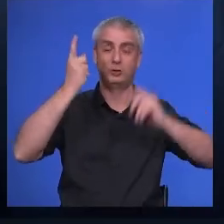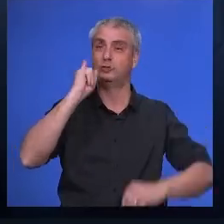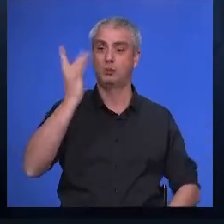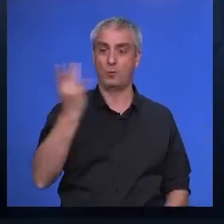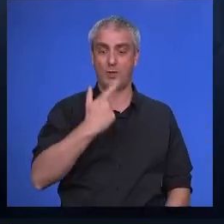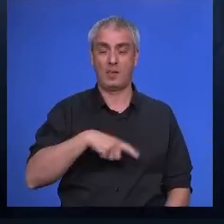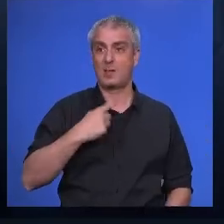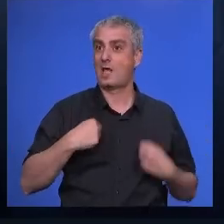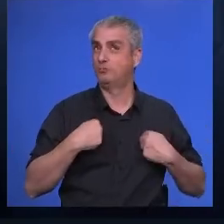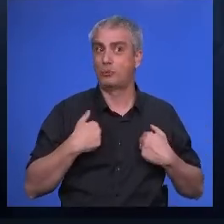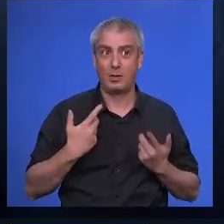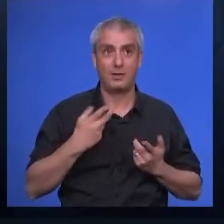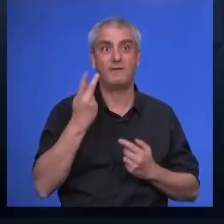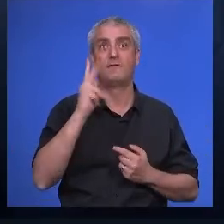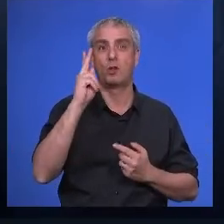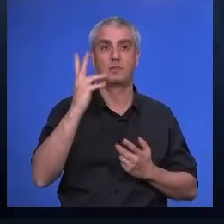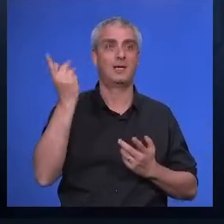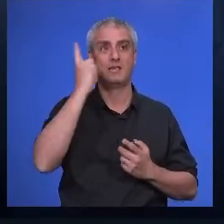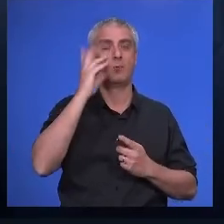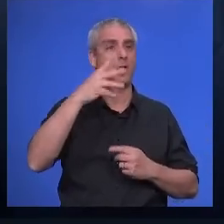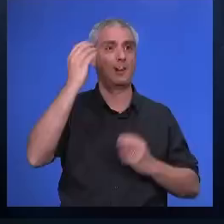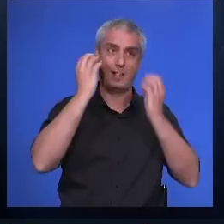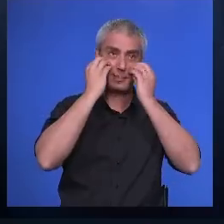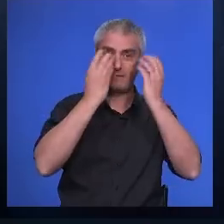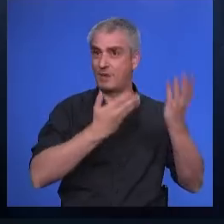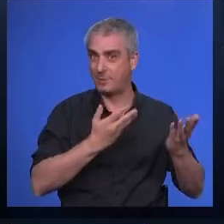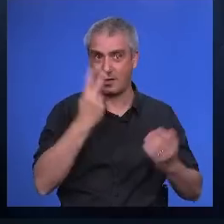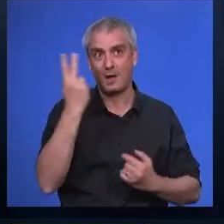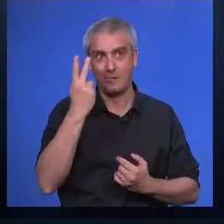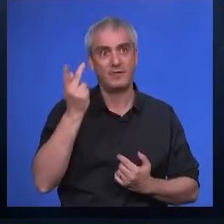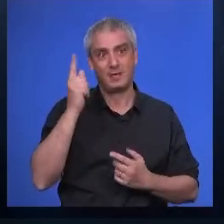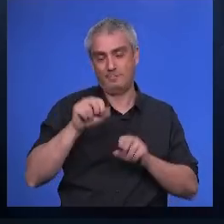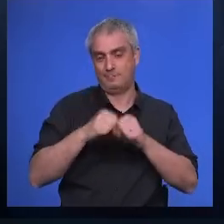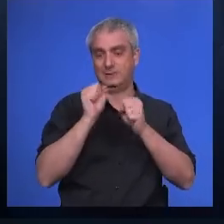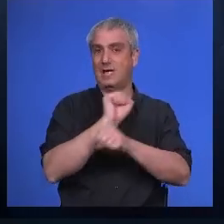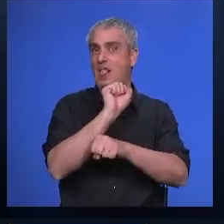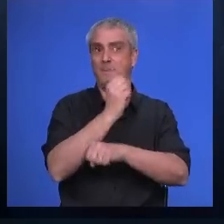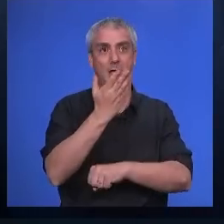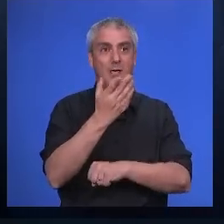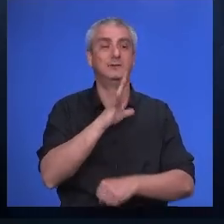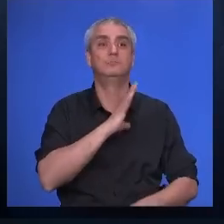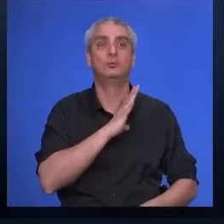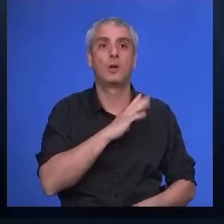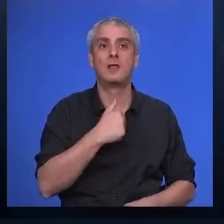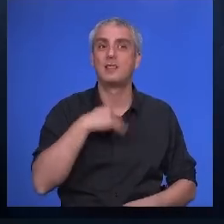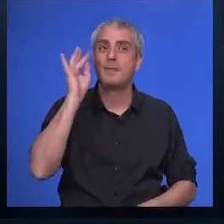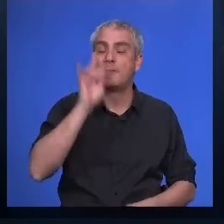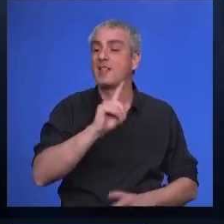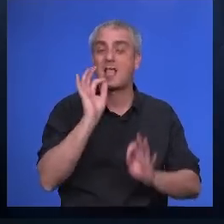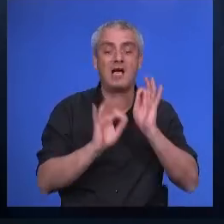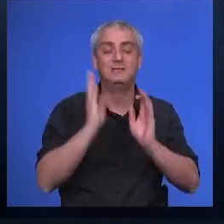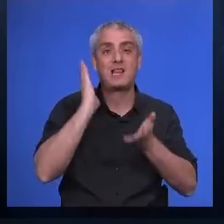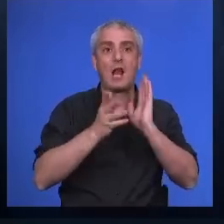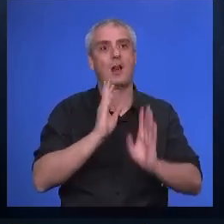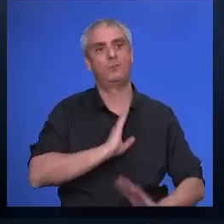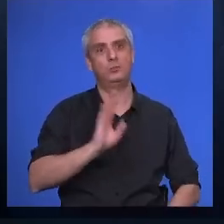ועוד יותר מעליי איימו על נפתלי בנט. כמובן זה גם מזיק למחאה. זה מסוכן, אני מגנה כל הסתה לאלימות שהמשטרה